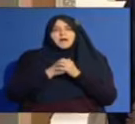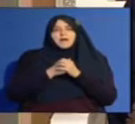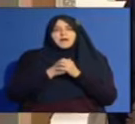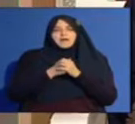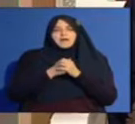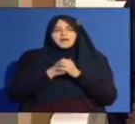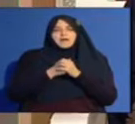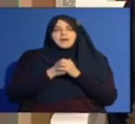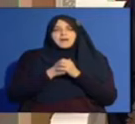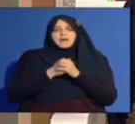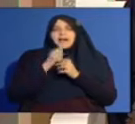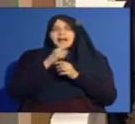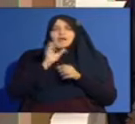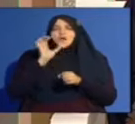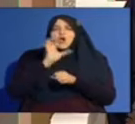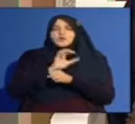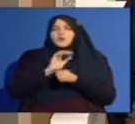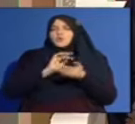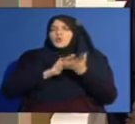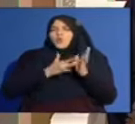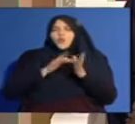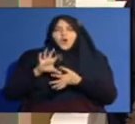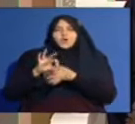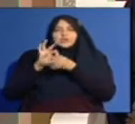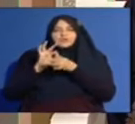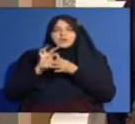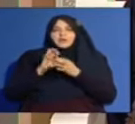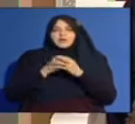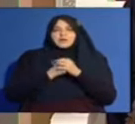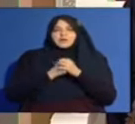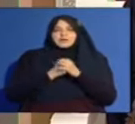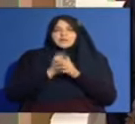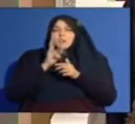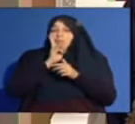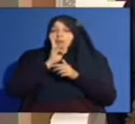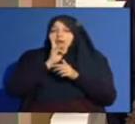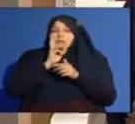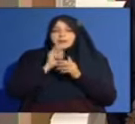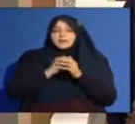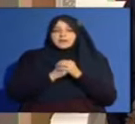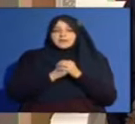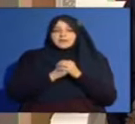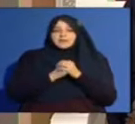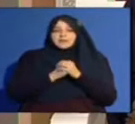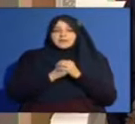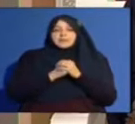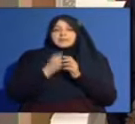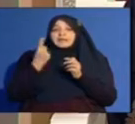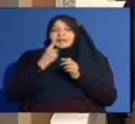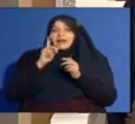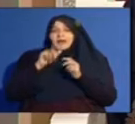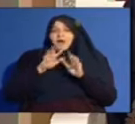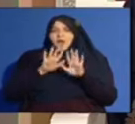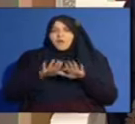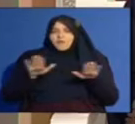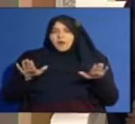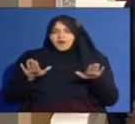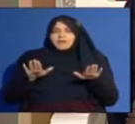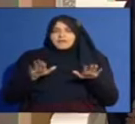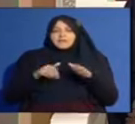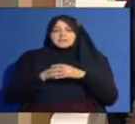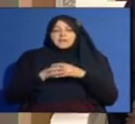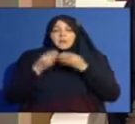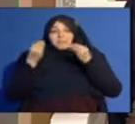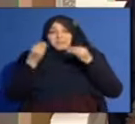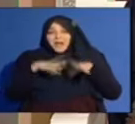عدوة لكل الأديان. طيب يعني هذا مشكل اللي عنده، يعني الإنسان اللي عنده أولاد ويخسر أولاده هنا في